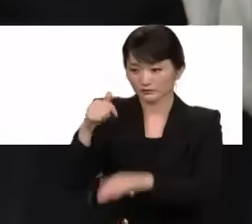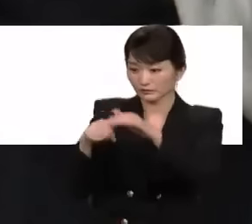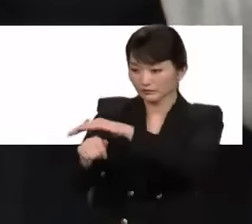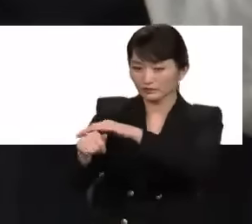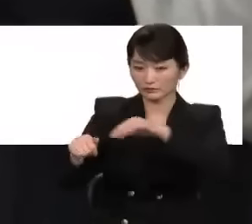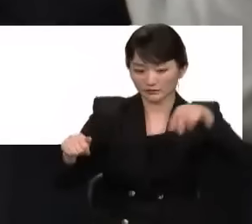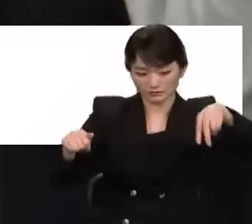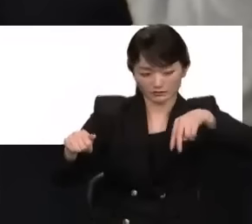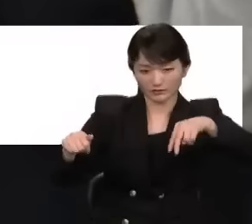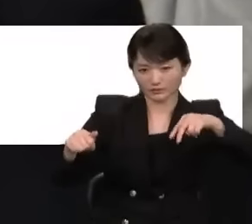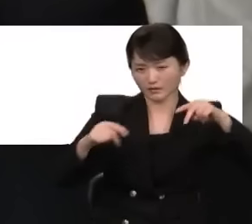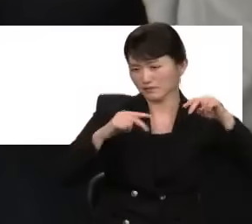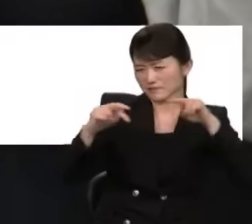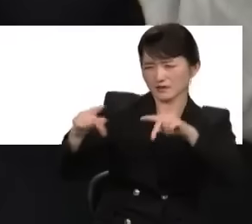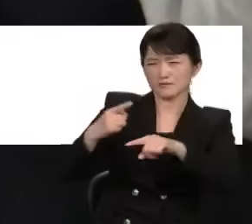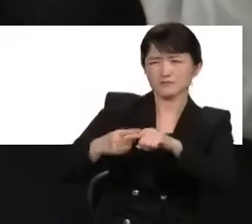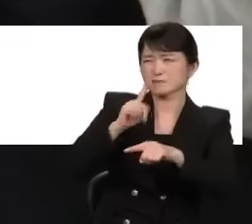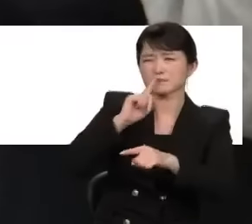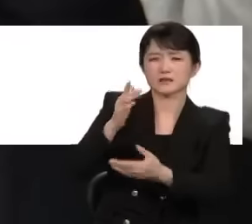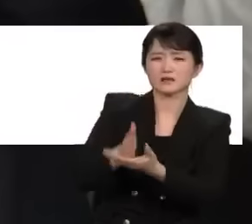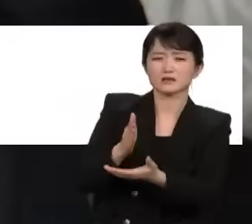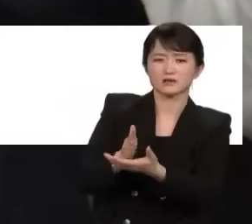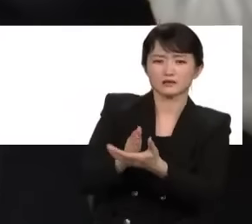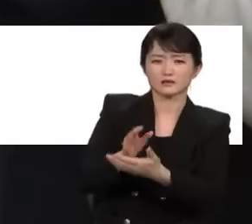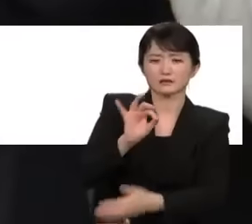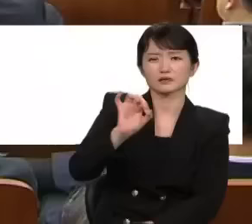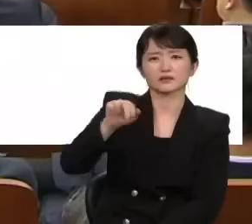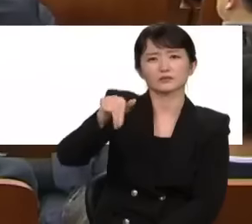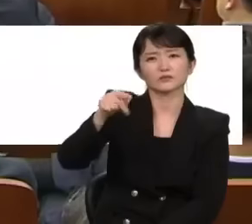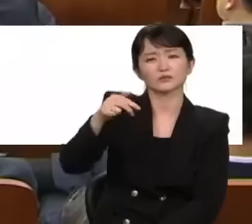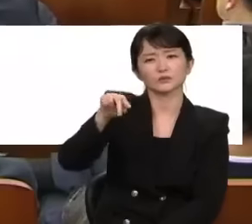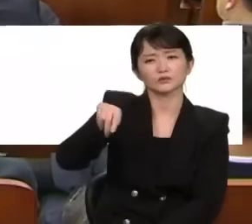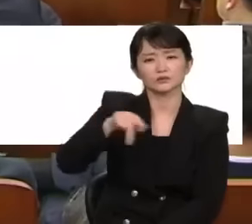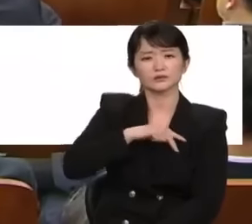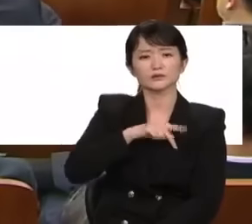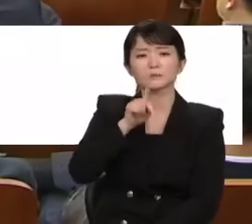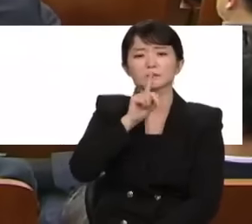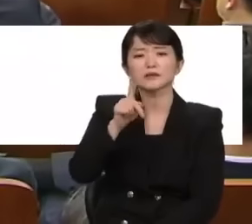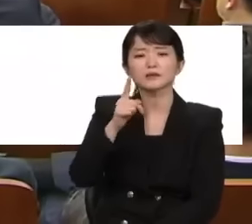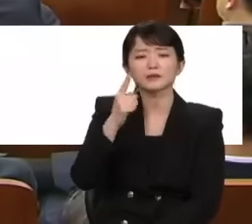말씀. 자, 반말하지 마시고 임종득 의원 일어나서 말씀하십시오.